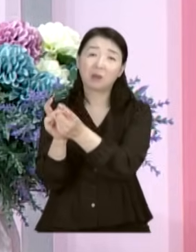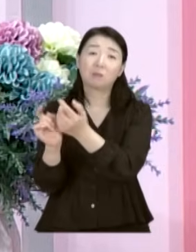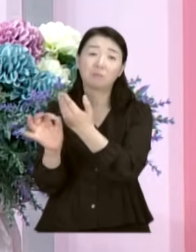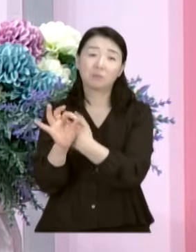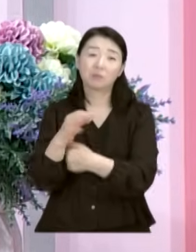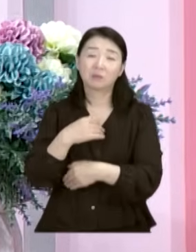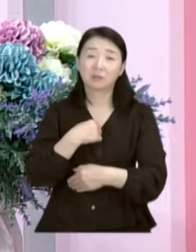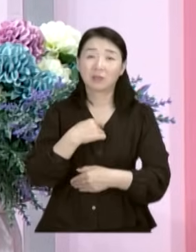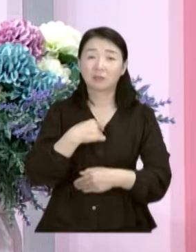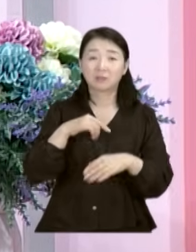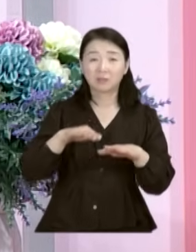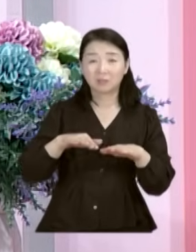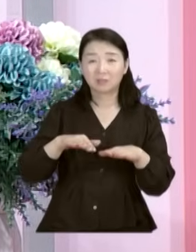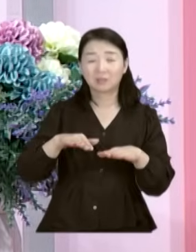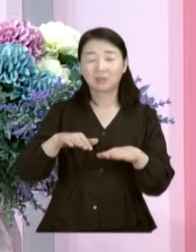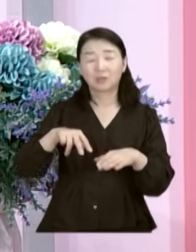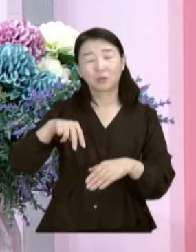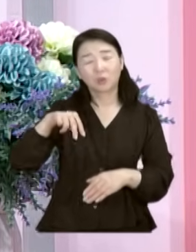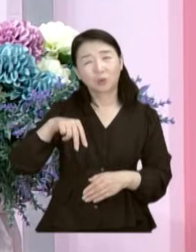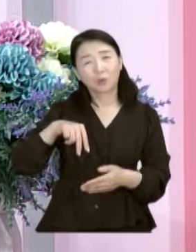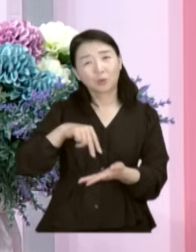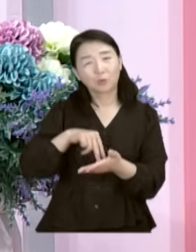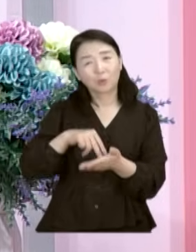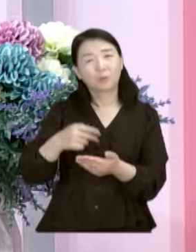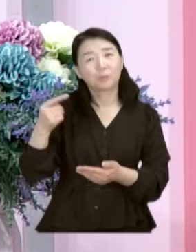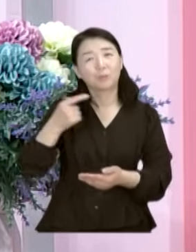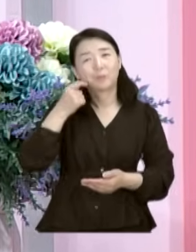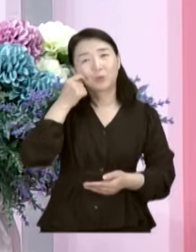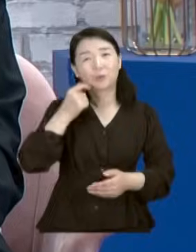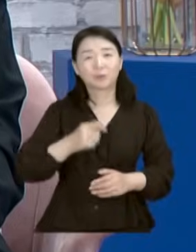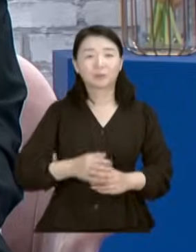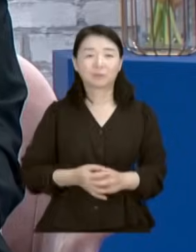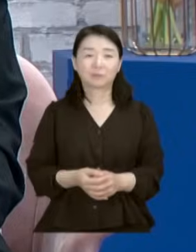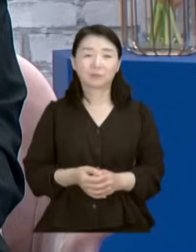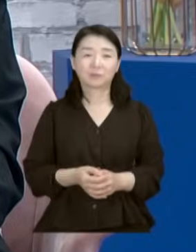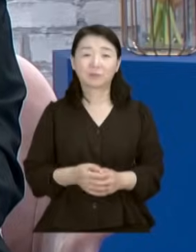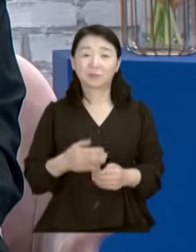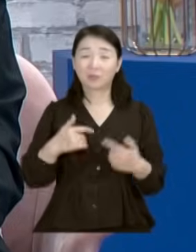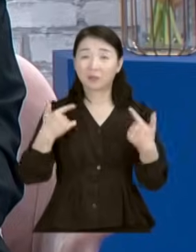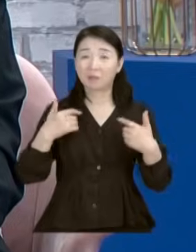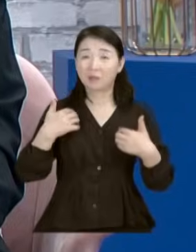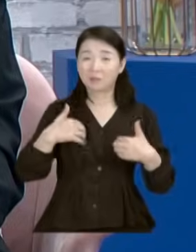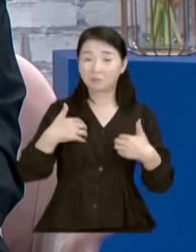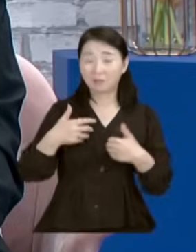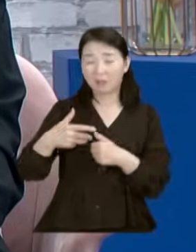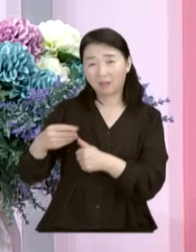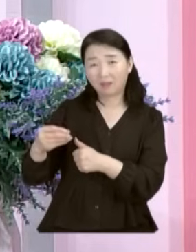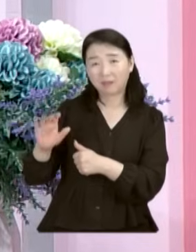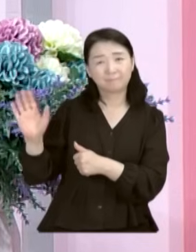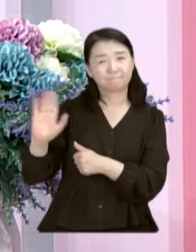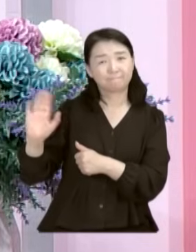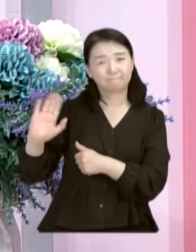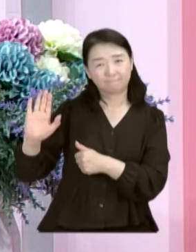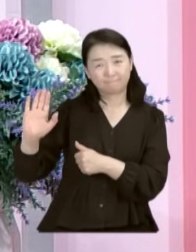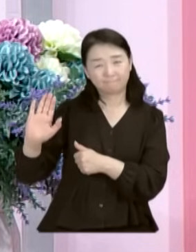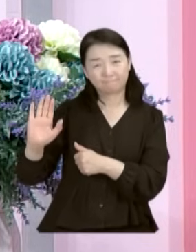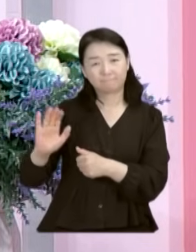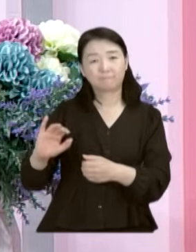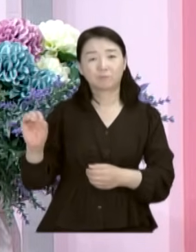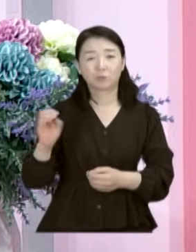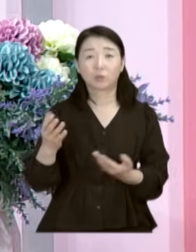아내한테 내중향이 왔으면 저는이 자리에처럼 못 나왔을 거예요 내가 매일 기쁘게 아마 출연